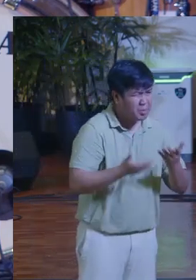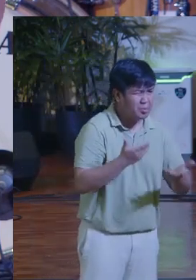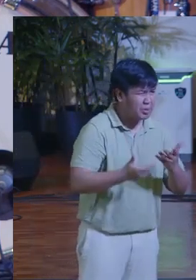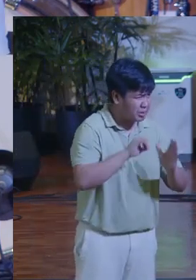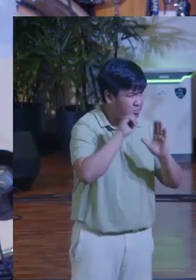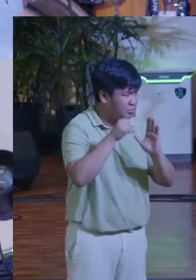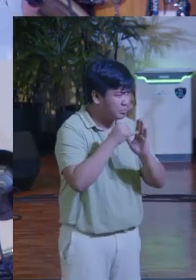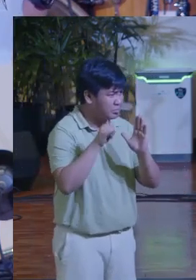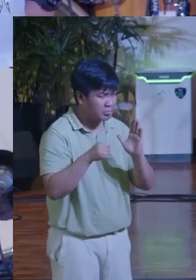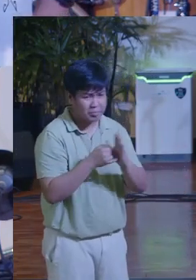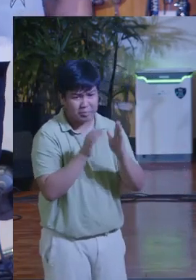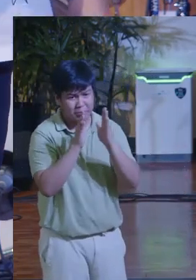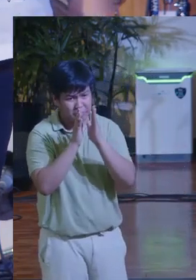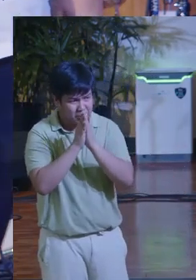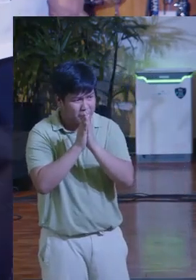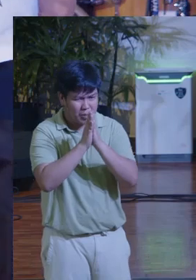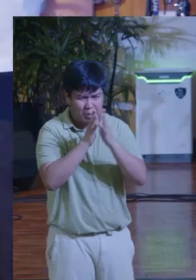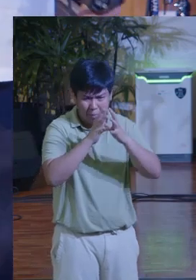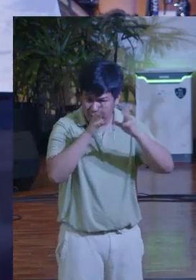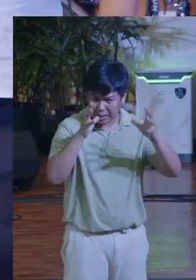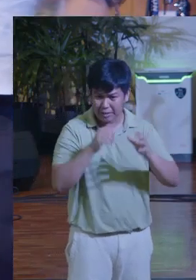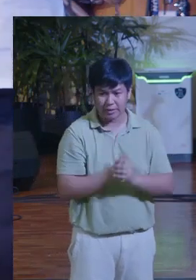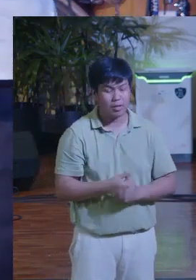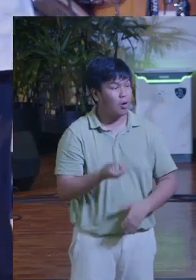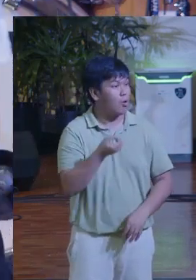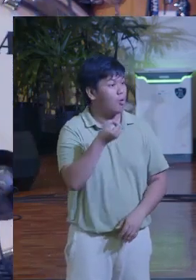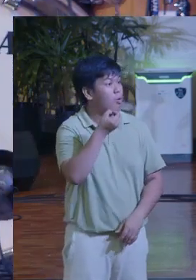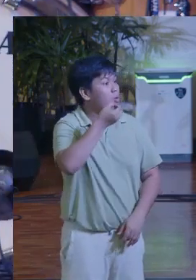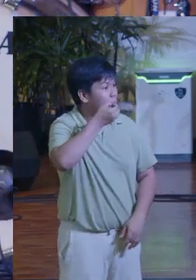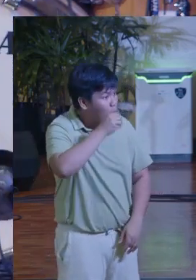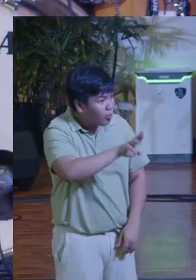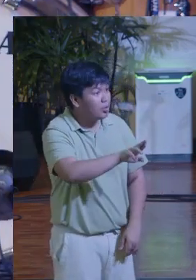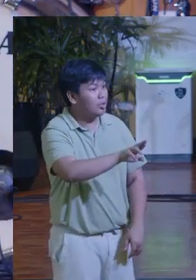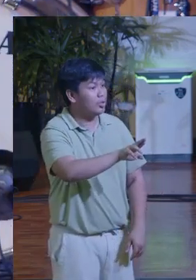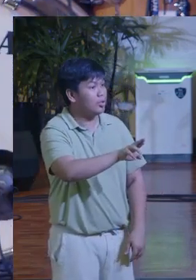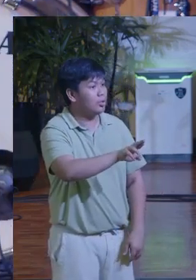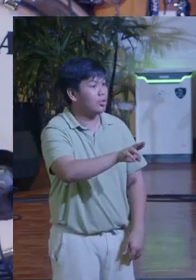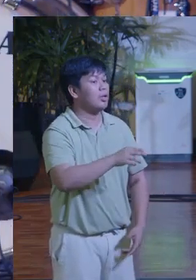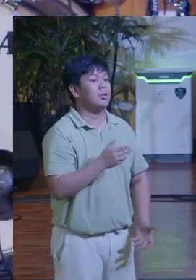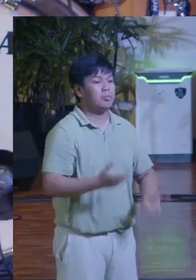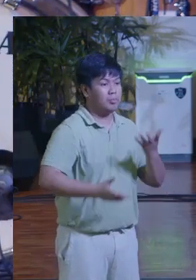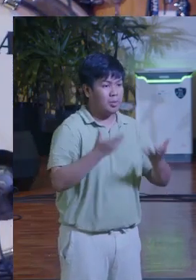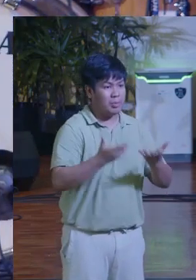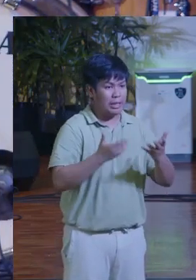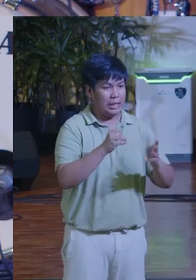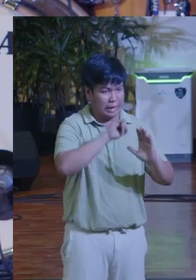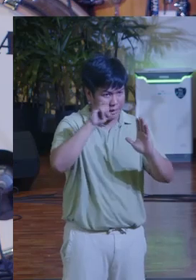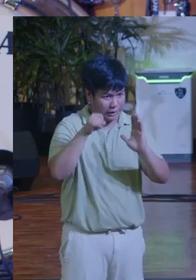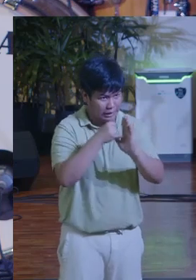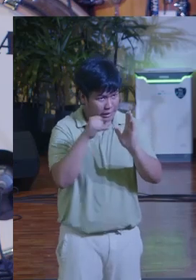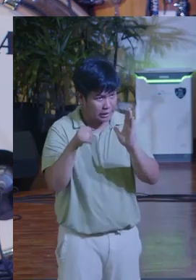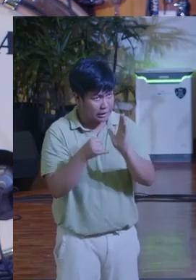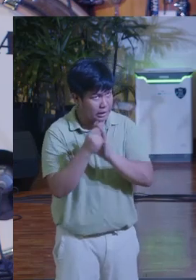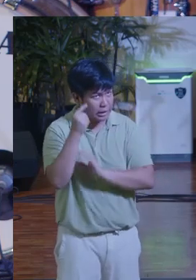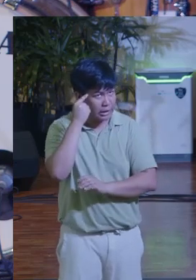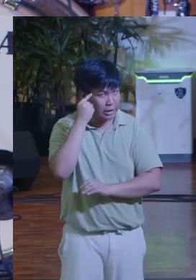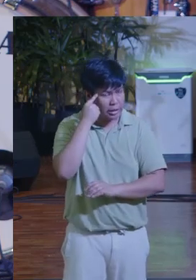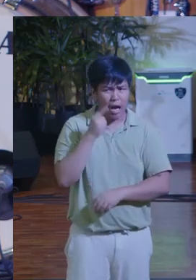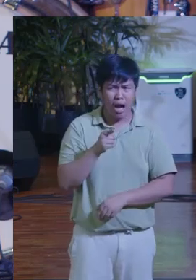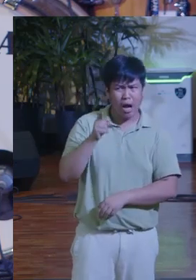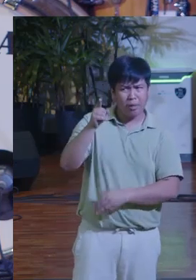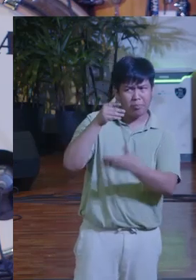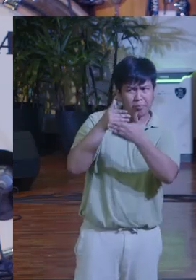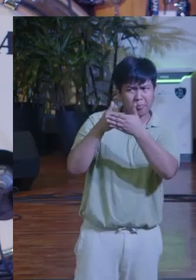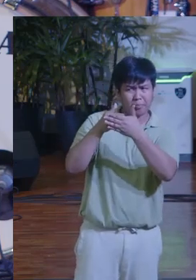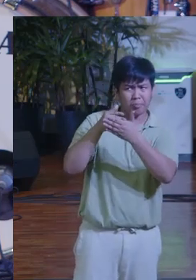ni Jochebed. O di kaya alam niya na teka muna, malapit yata dito yung paliguan ng